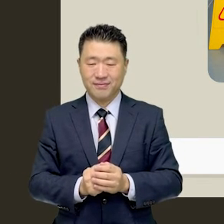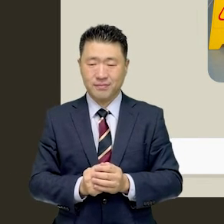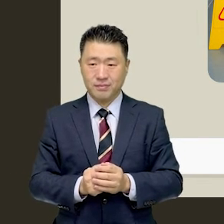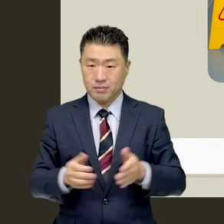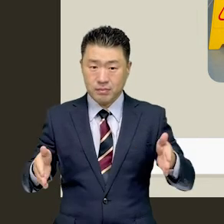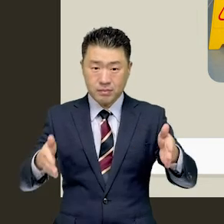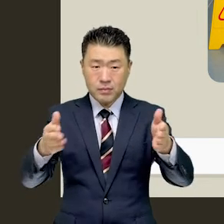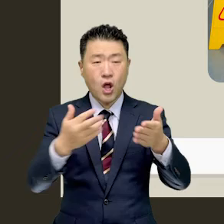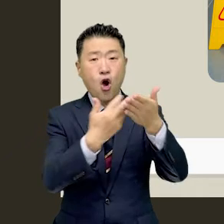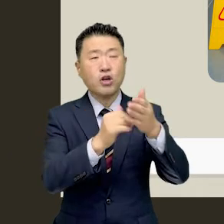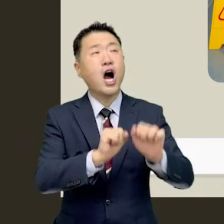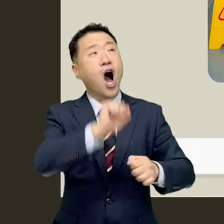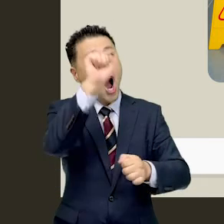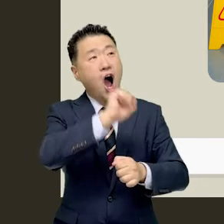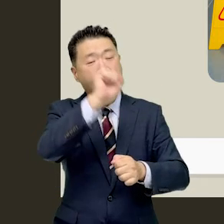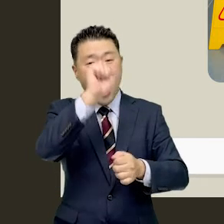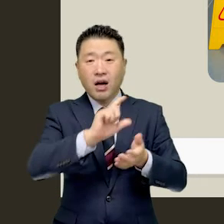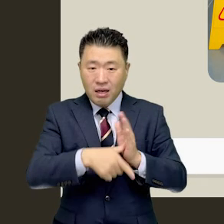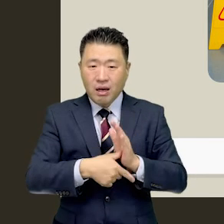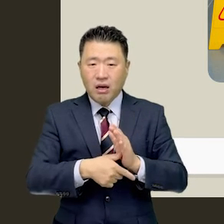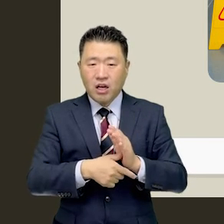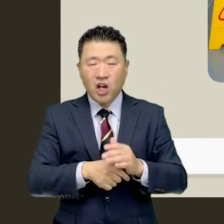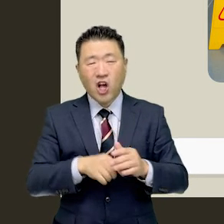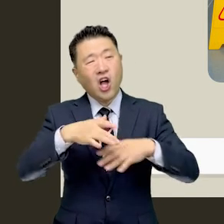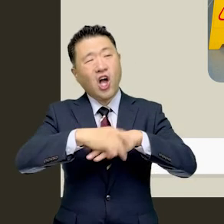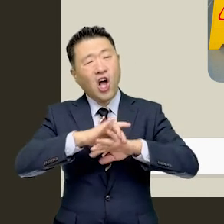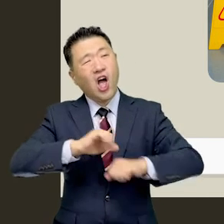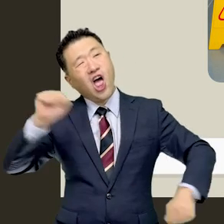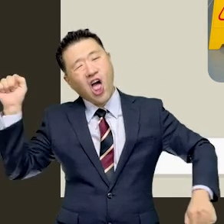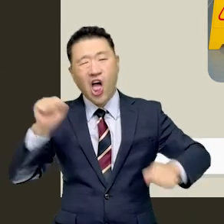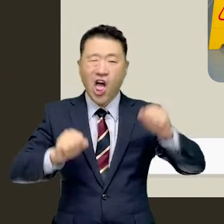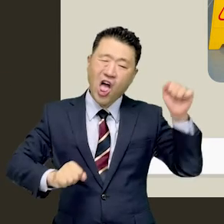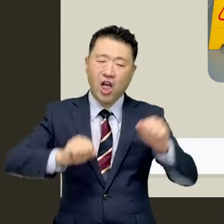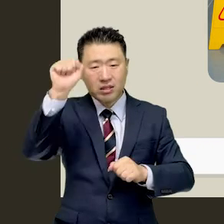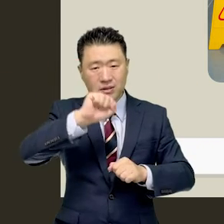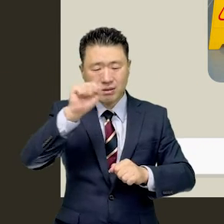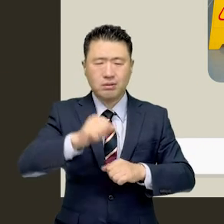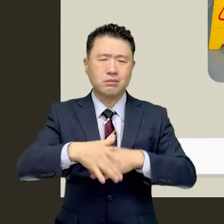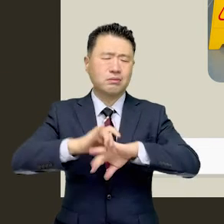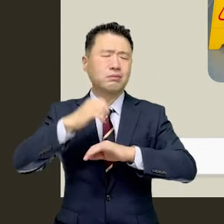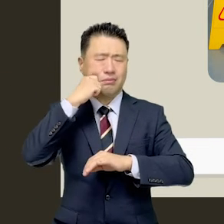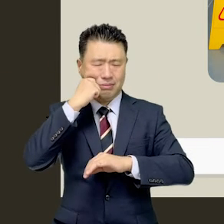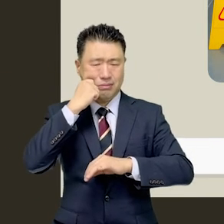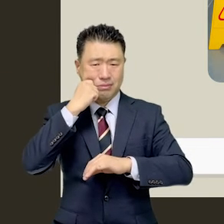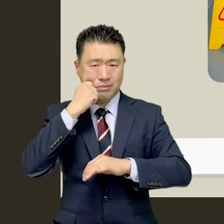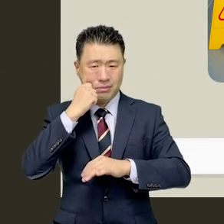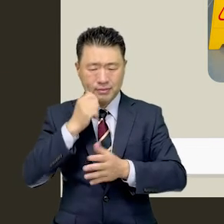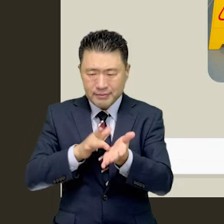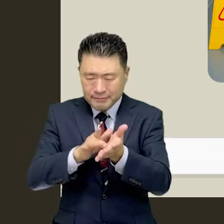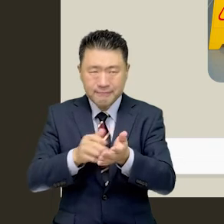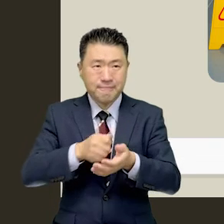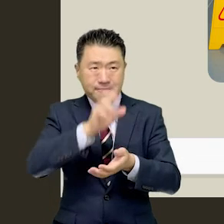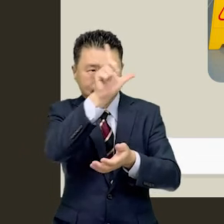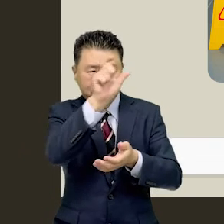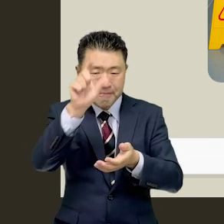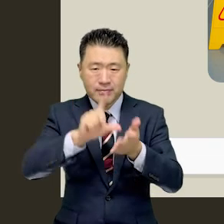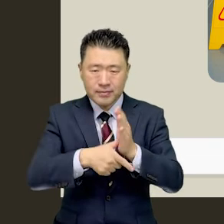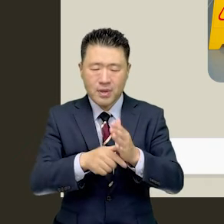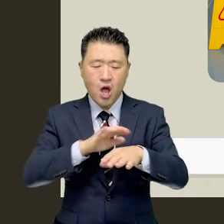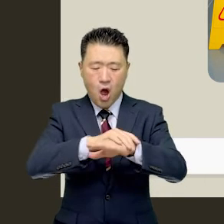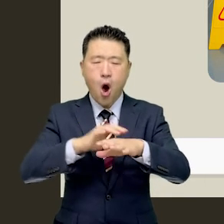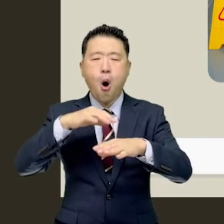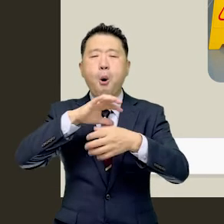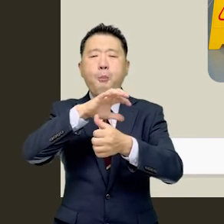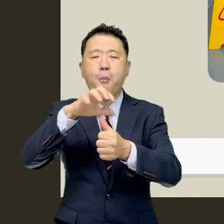복도의 유리창 등을 청소할 때는 불완전한 행동을 하지 않습니다. 청소용 화학 물질을 사용할 때는 보호장갑을